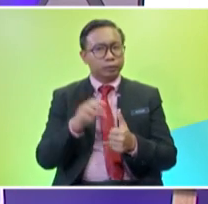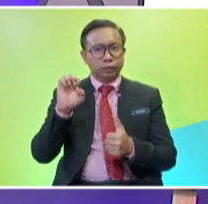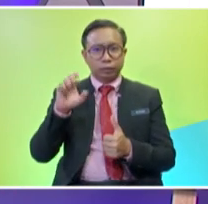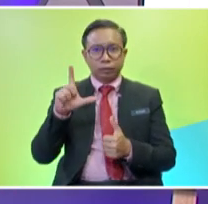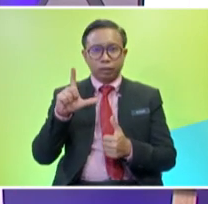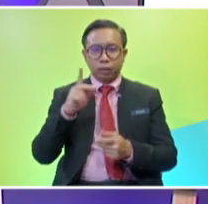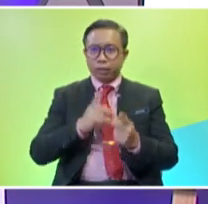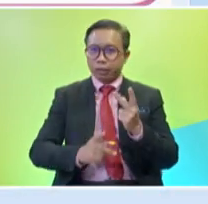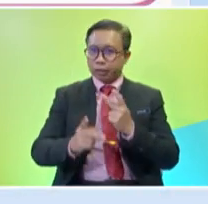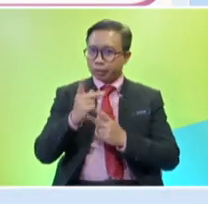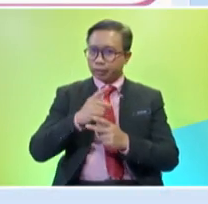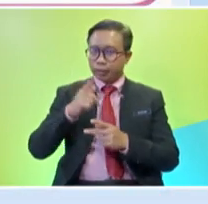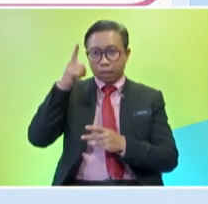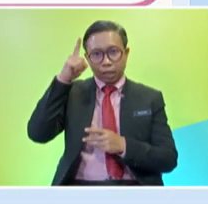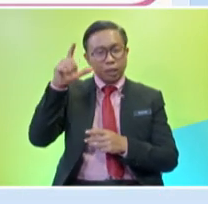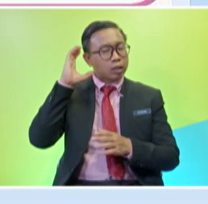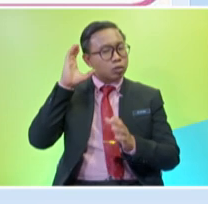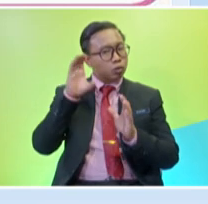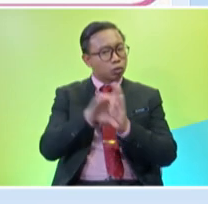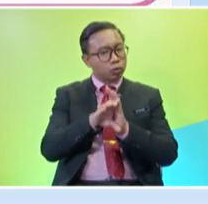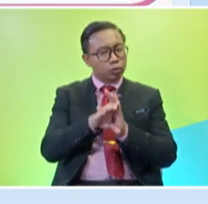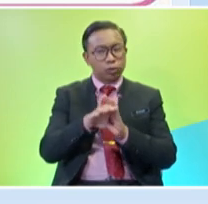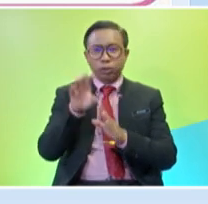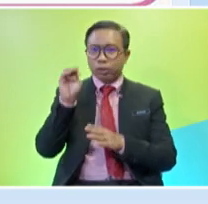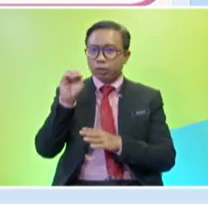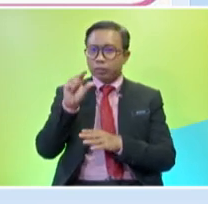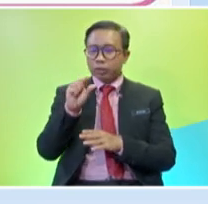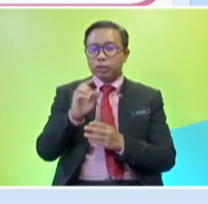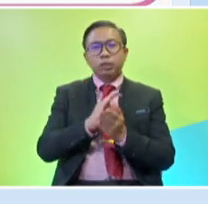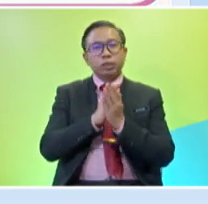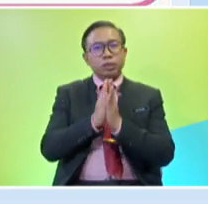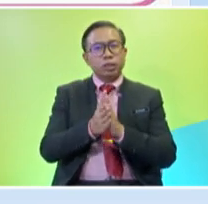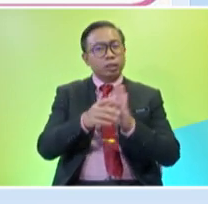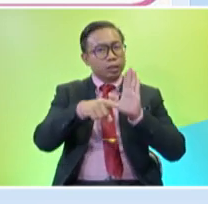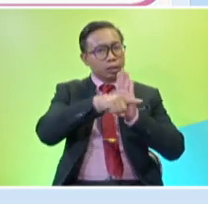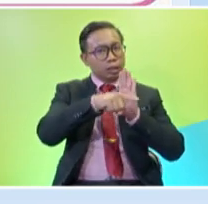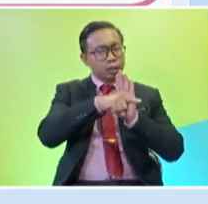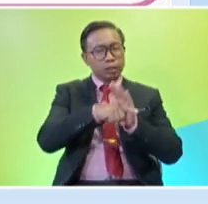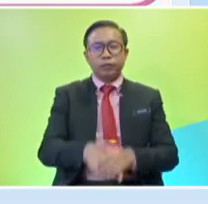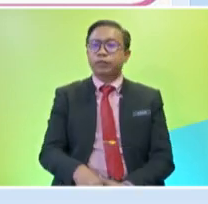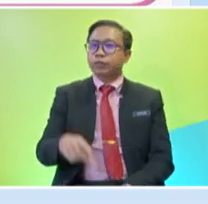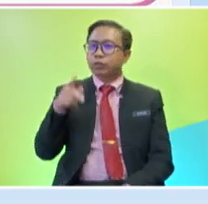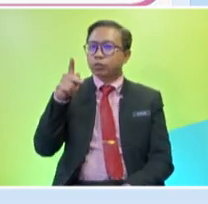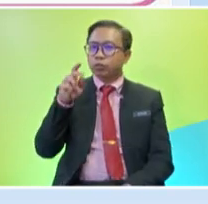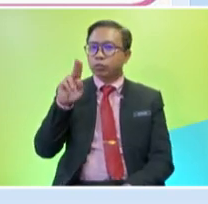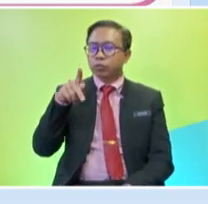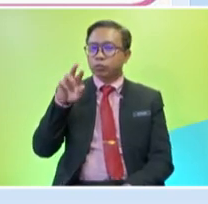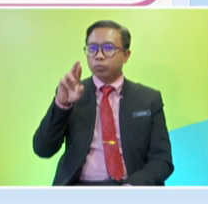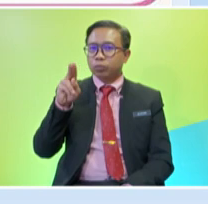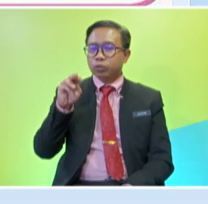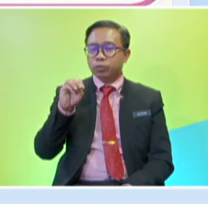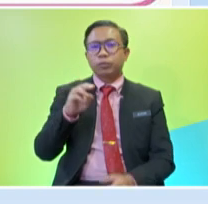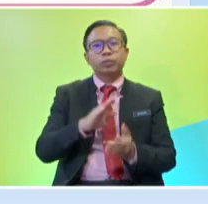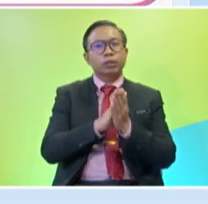kita lihat pada contoh media menjadi Terminal negatif kupra menjadi Terminal positif